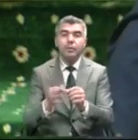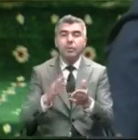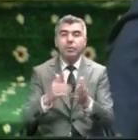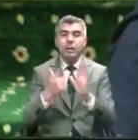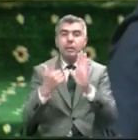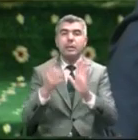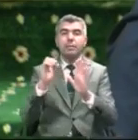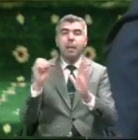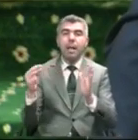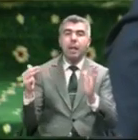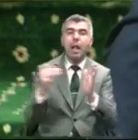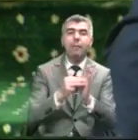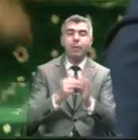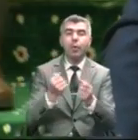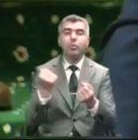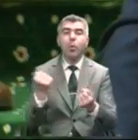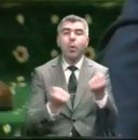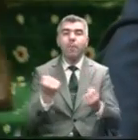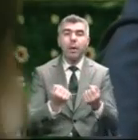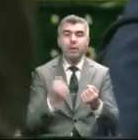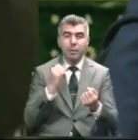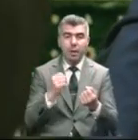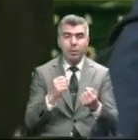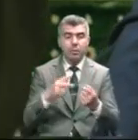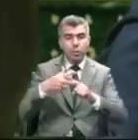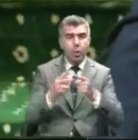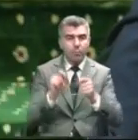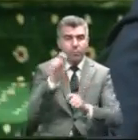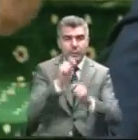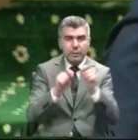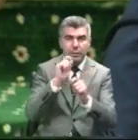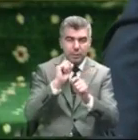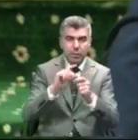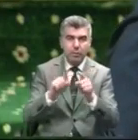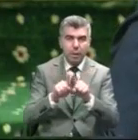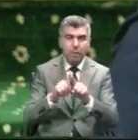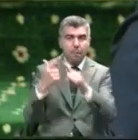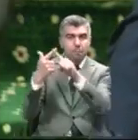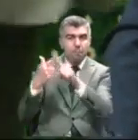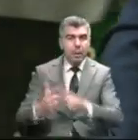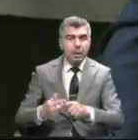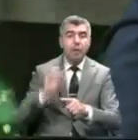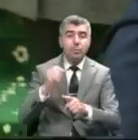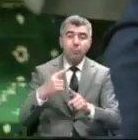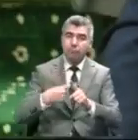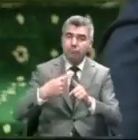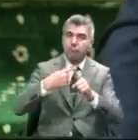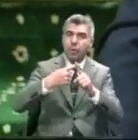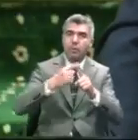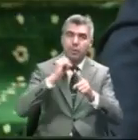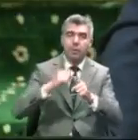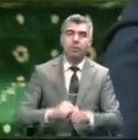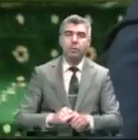700 الف سياره وقد انعكس التطور السريع لقطاع صناعه السيارات على الاقتصاد الوطني بشكل ايجابي من